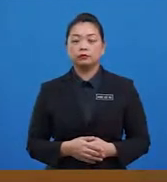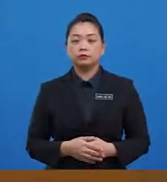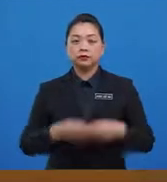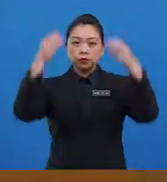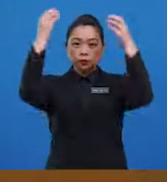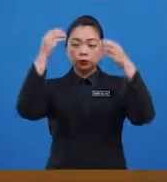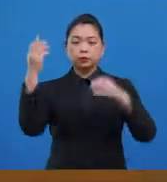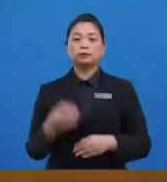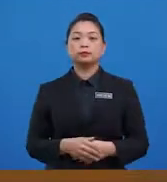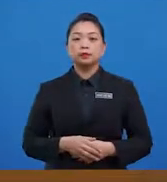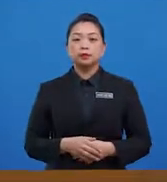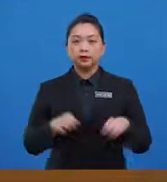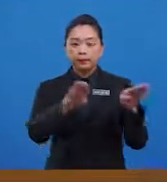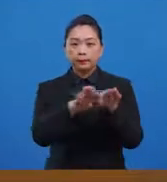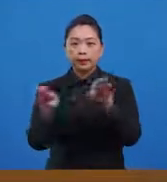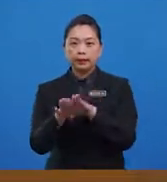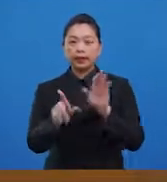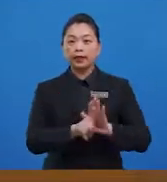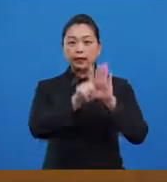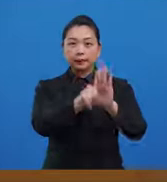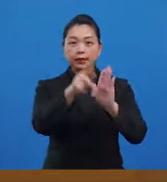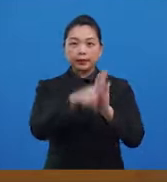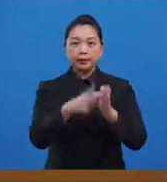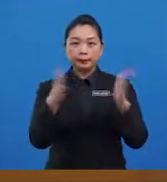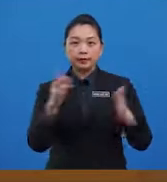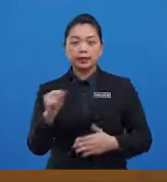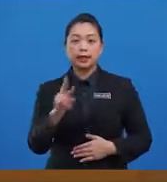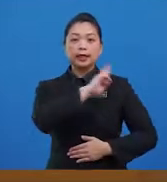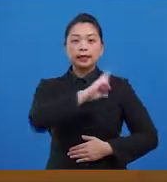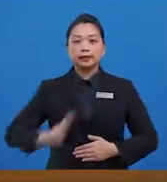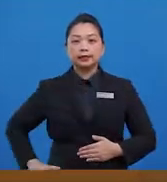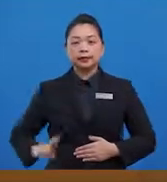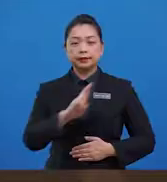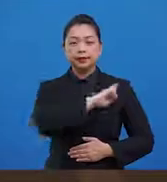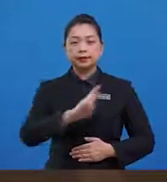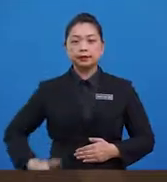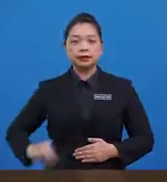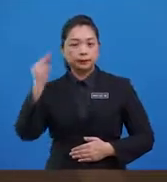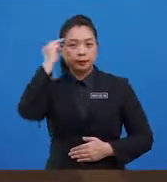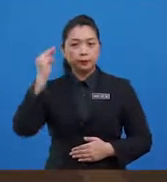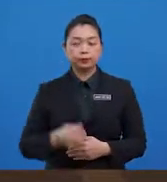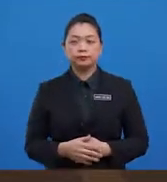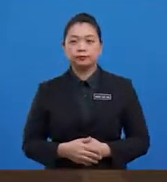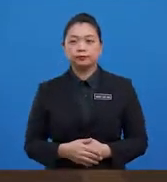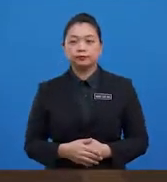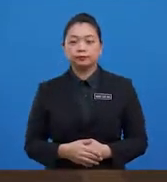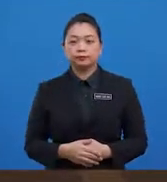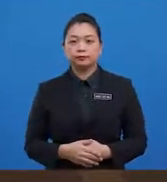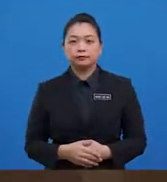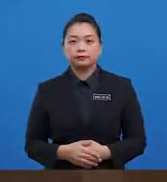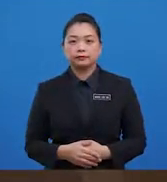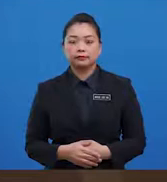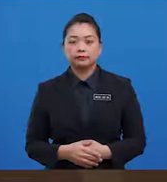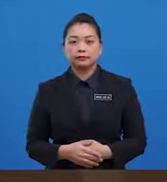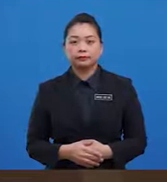pula sebagai lambang kebesaran Raja-Raja Melayu. Kita teruskan